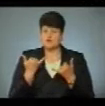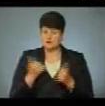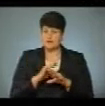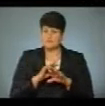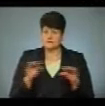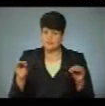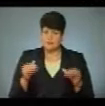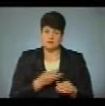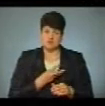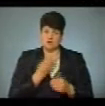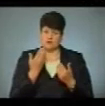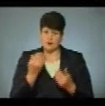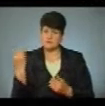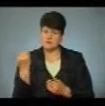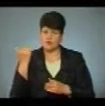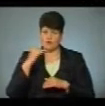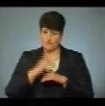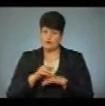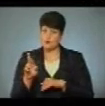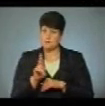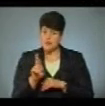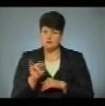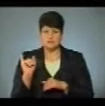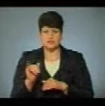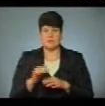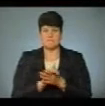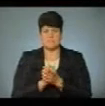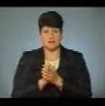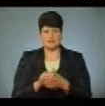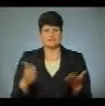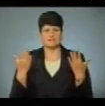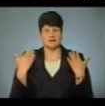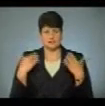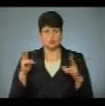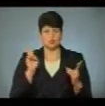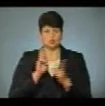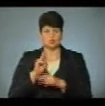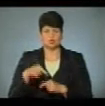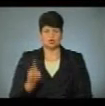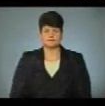мене все. Я бажаю вам цікавого вечора п'ятниці і мирних вихідних. До зустрічі в ефірі.